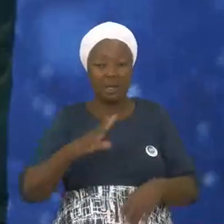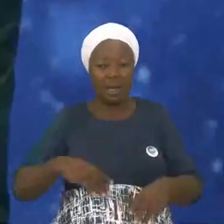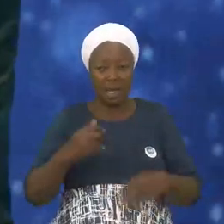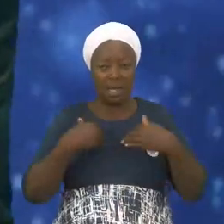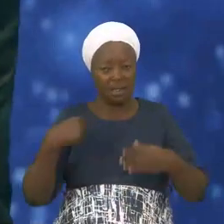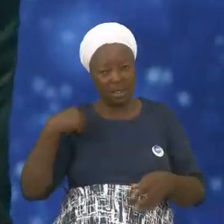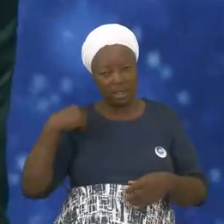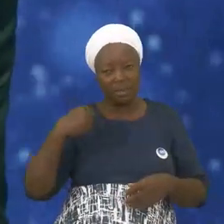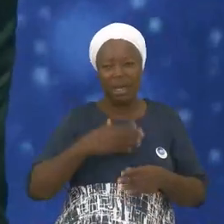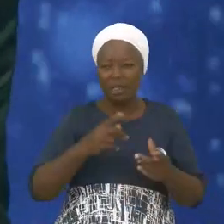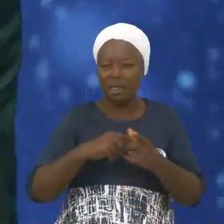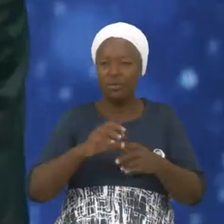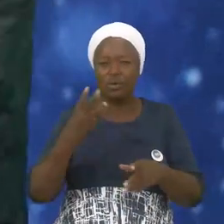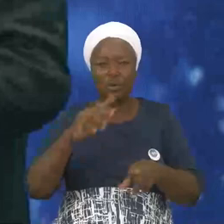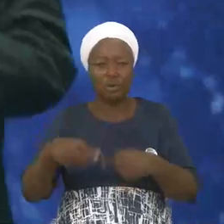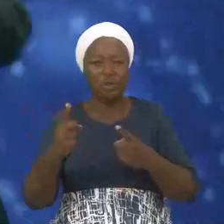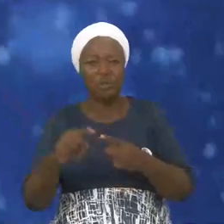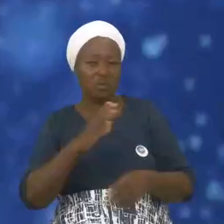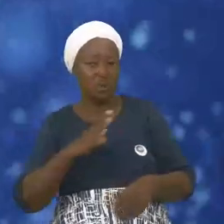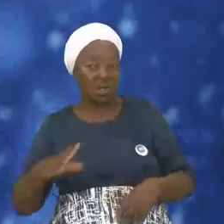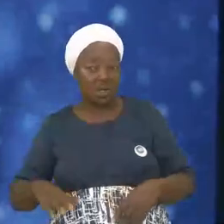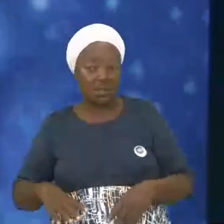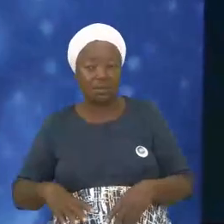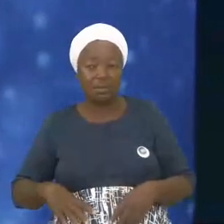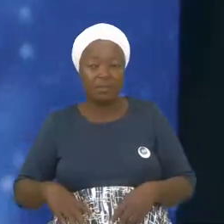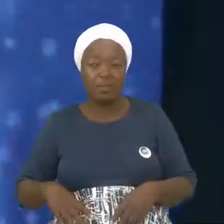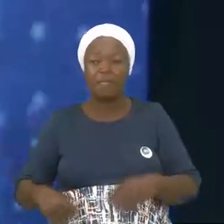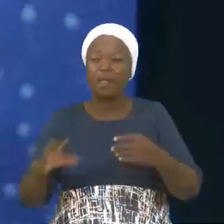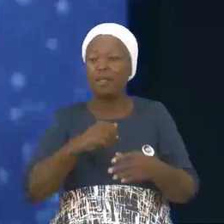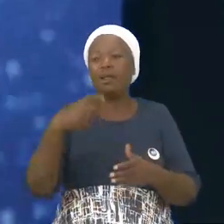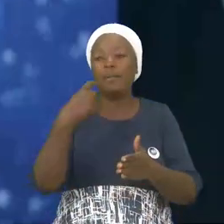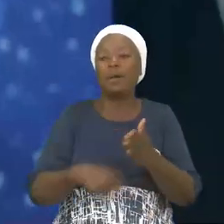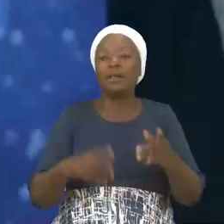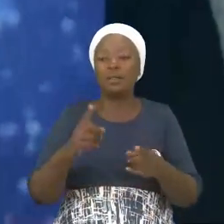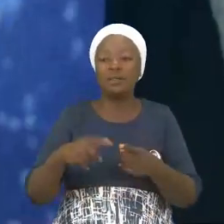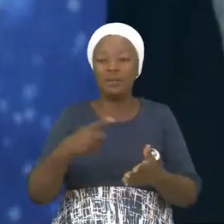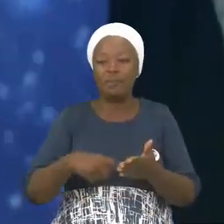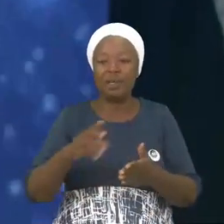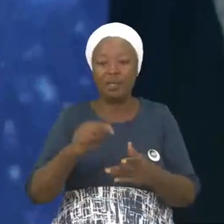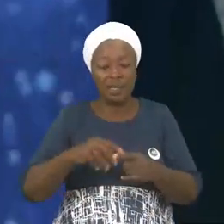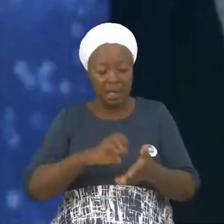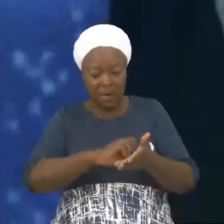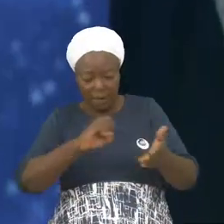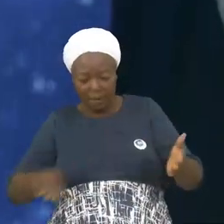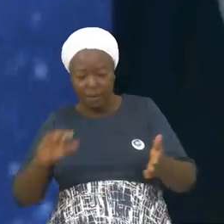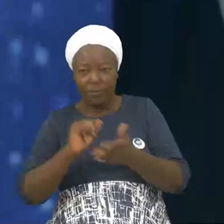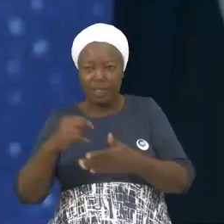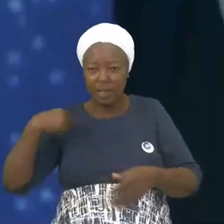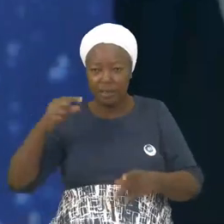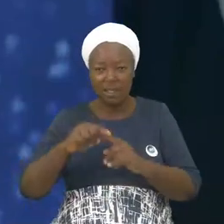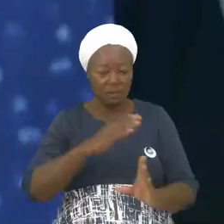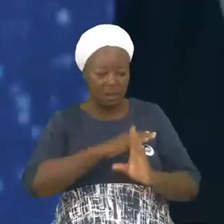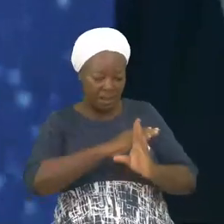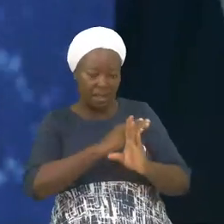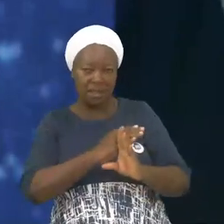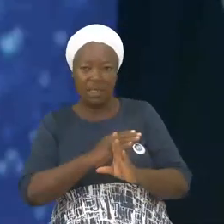était appelé par Christ, il avait un vêtement et il allait à Christ. Un prix à payer.